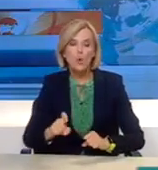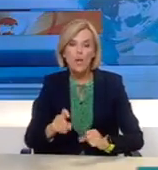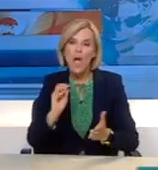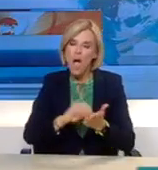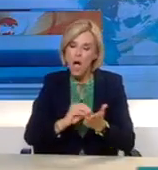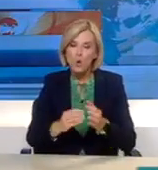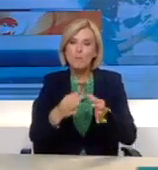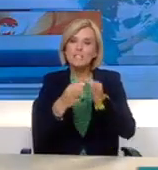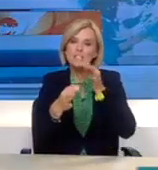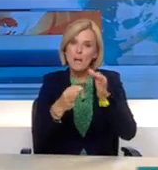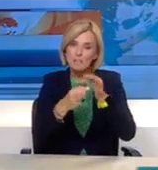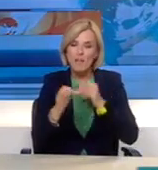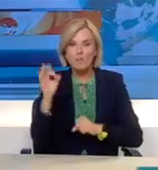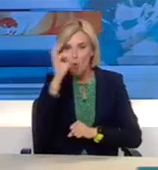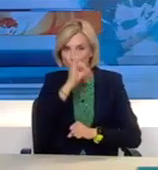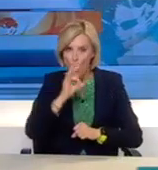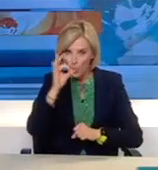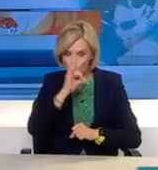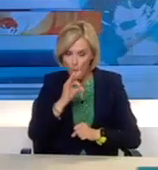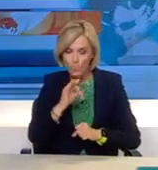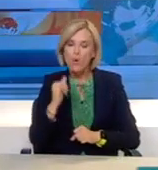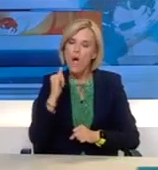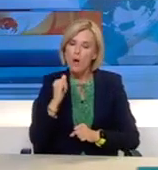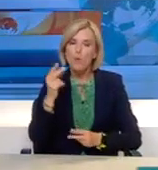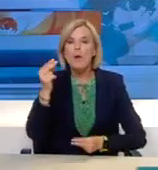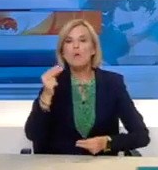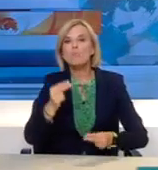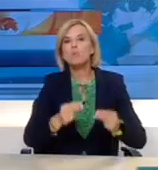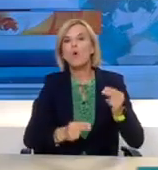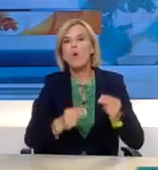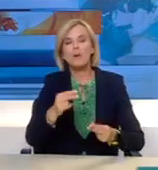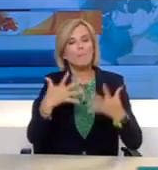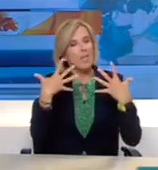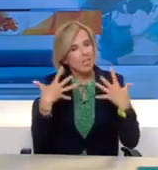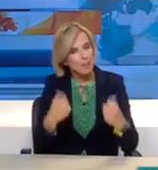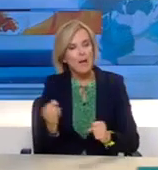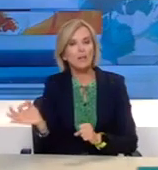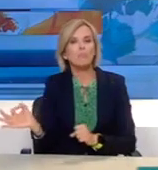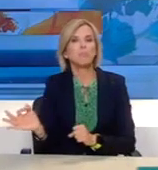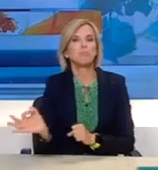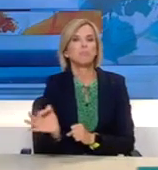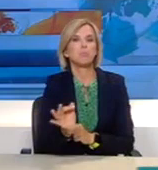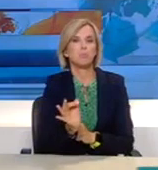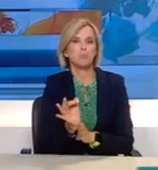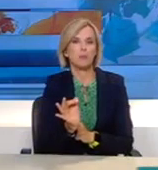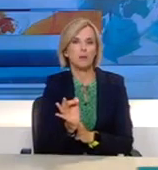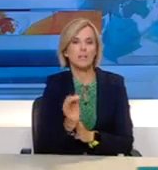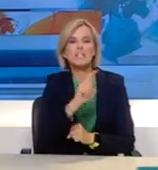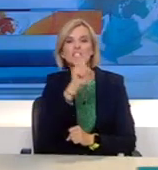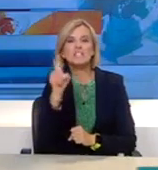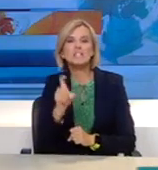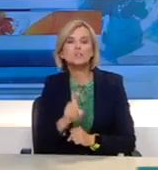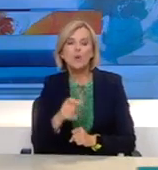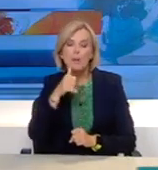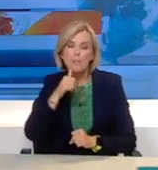είναι πλήρως ασφαλές και δεν θα υπάρχει καθόλου ιός ώστε να αφήσουμε τα παιδιά να πηγαίνουν